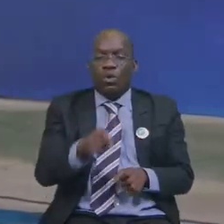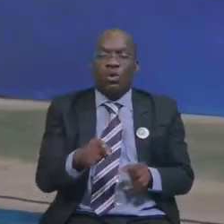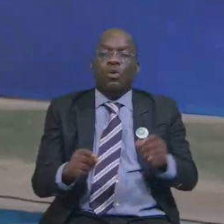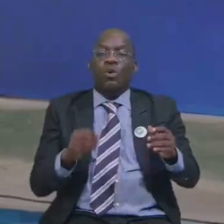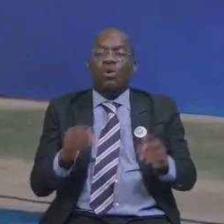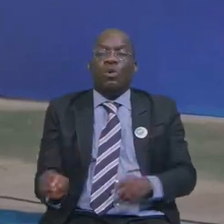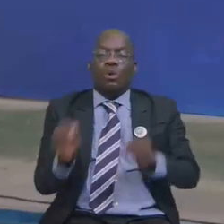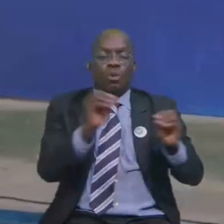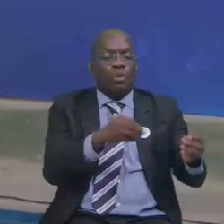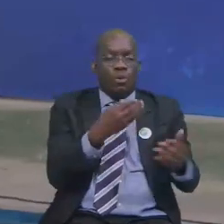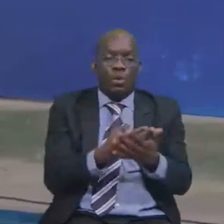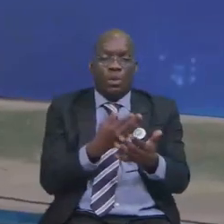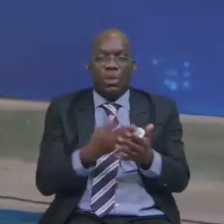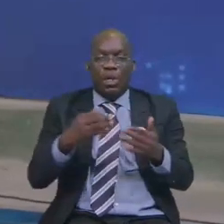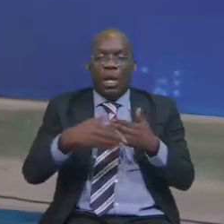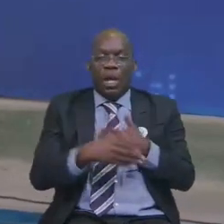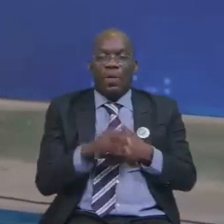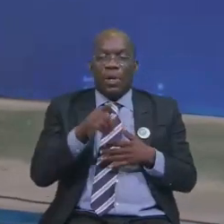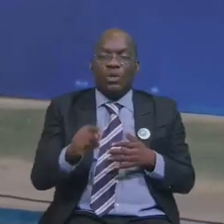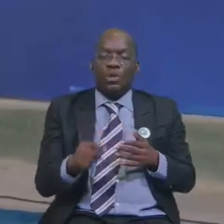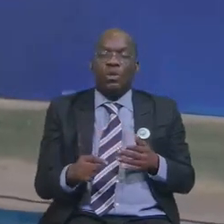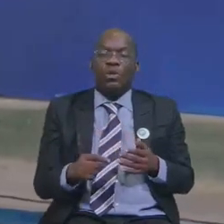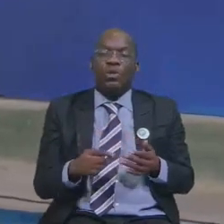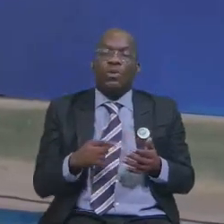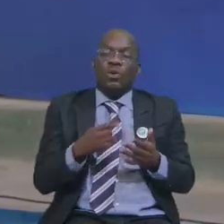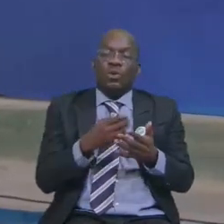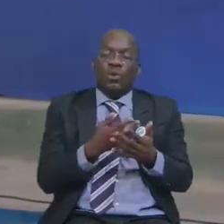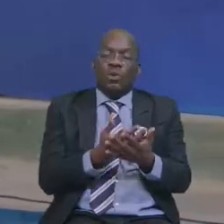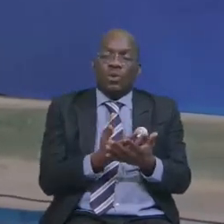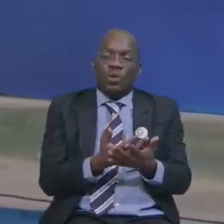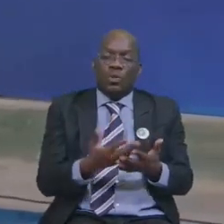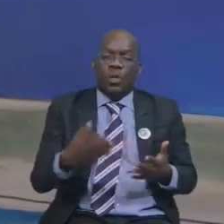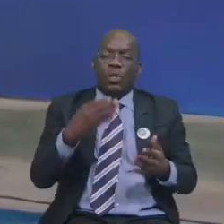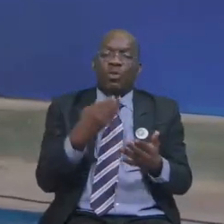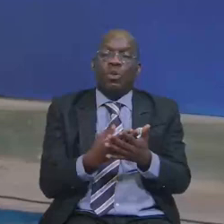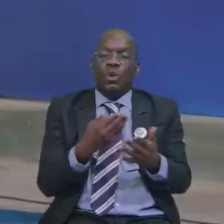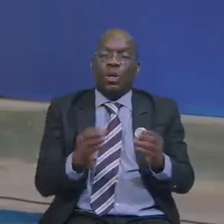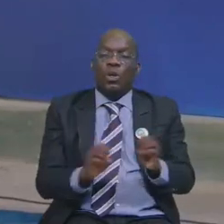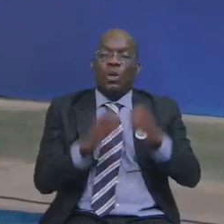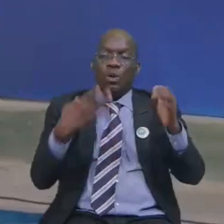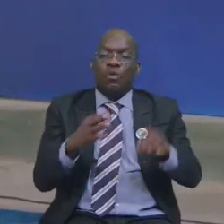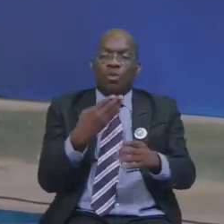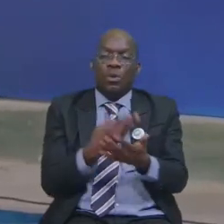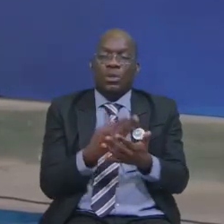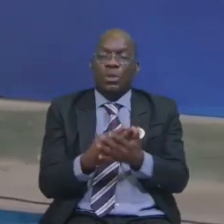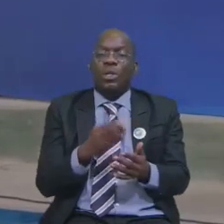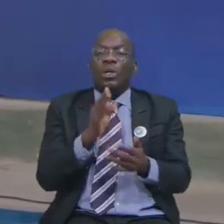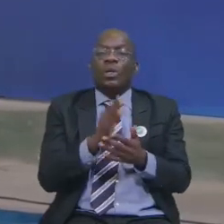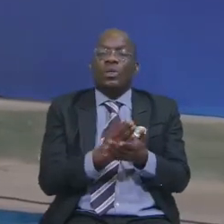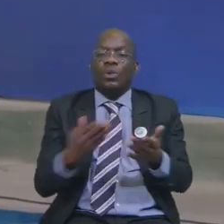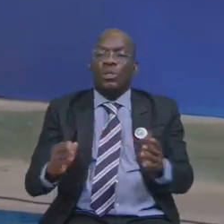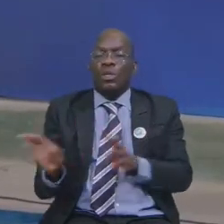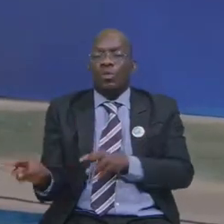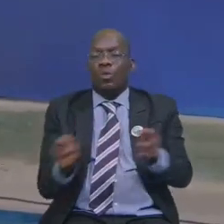après avoir dépensé pratiquement une fortune il y a quelque chose qui déplace ta pensée à autre chose ça ce n'est pas la